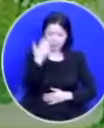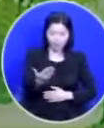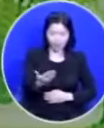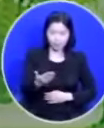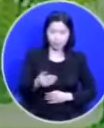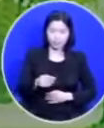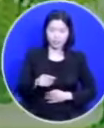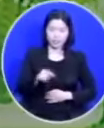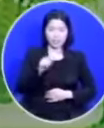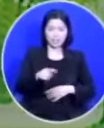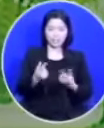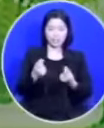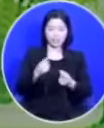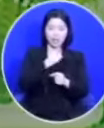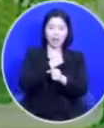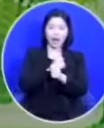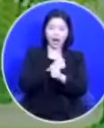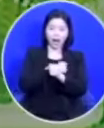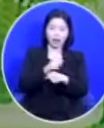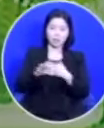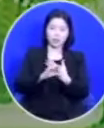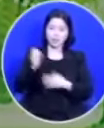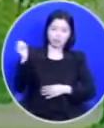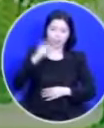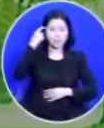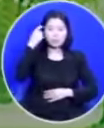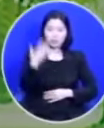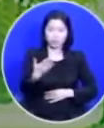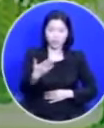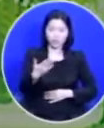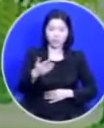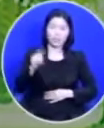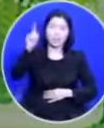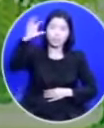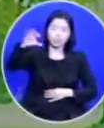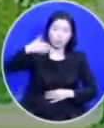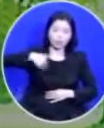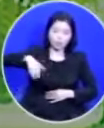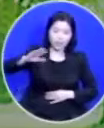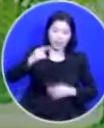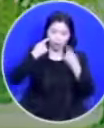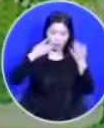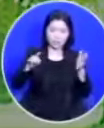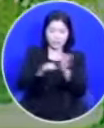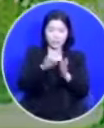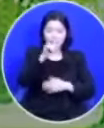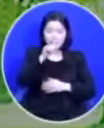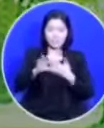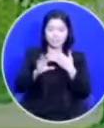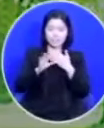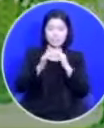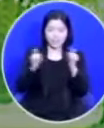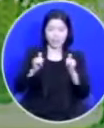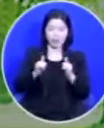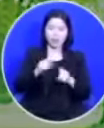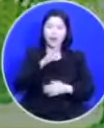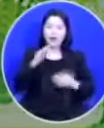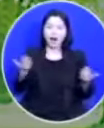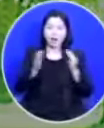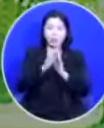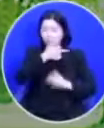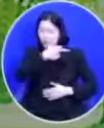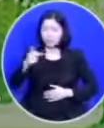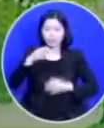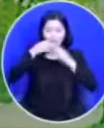뭐 이렇게 한번 이야기를 하고 난 다음에 다시 한번 물을 되니까 천국에 갈 확신 있는 사람은 아멘 을 크게 하라고 그리고 여러분은 다